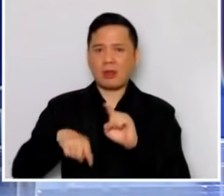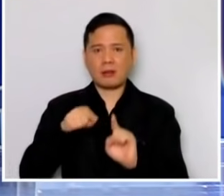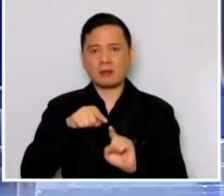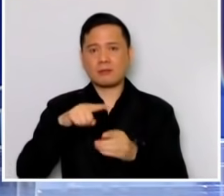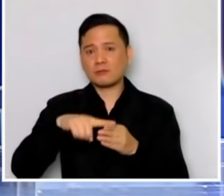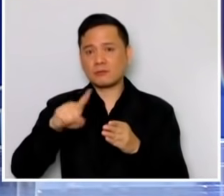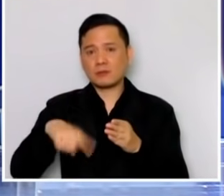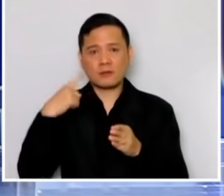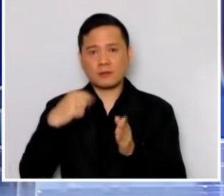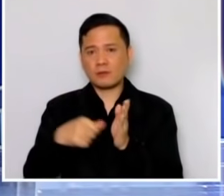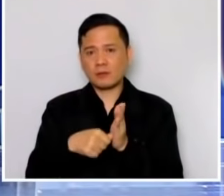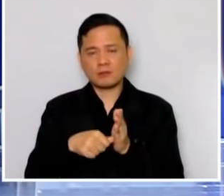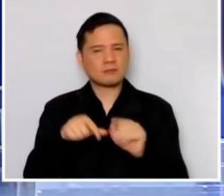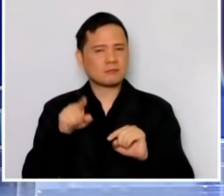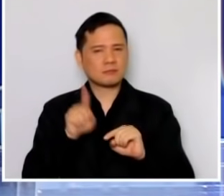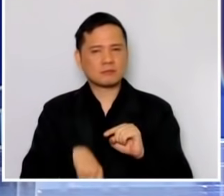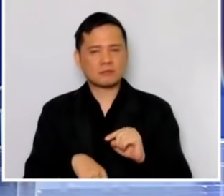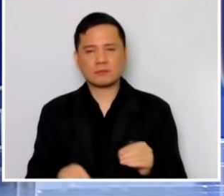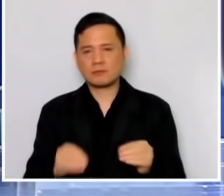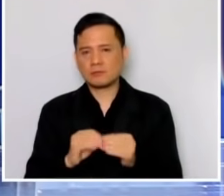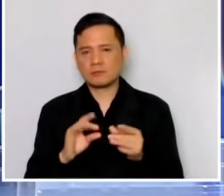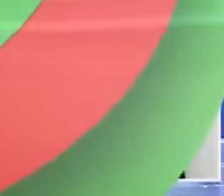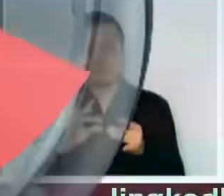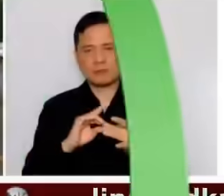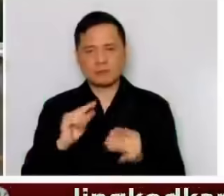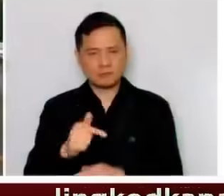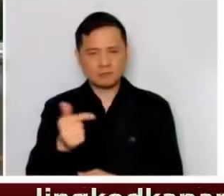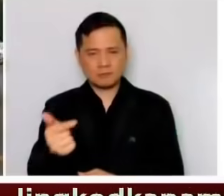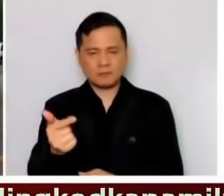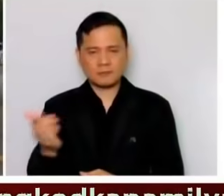botohan. Nagpapatrol Willard Cheng.